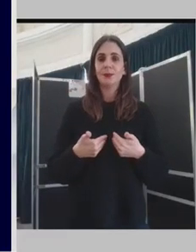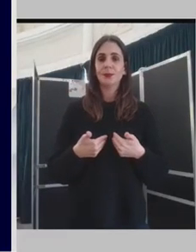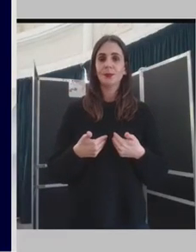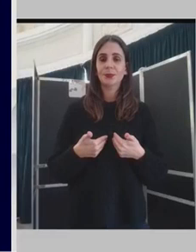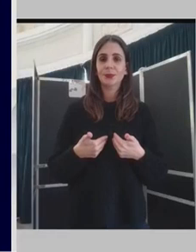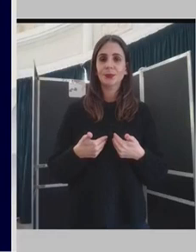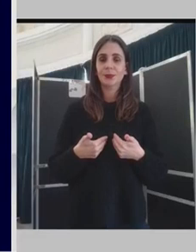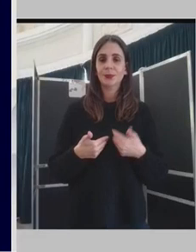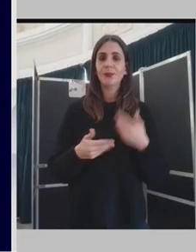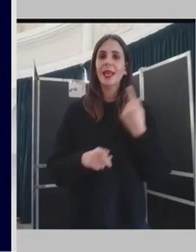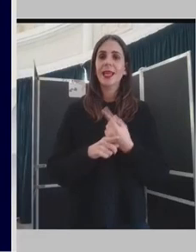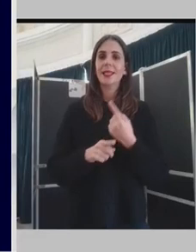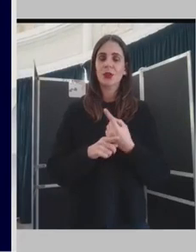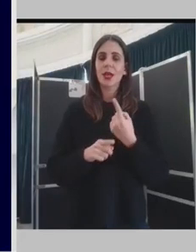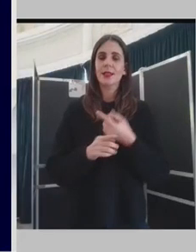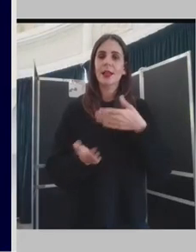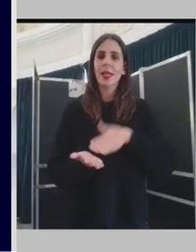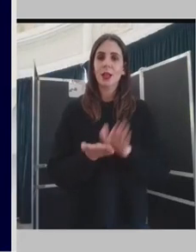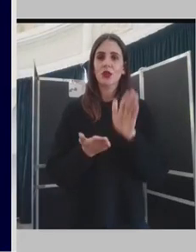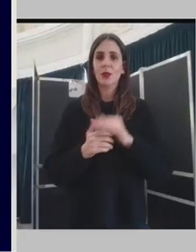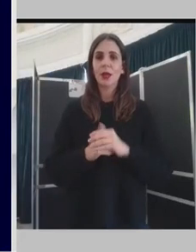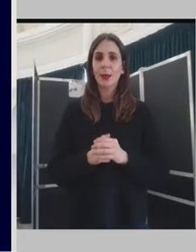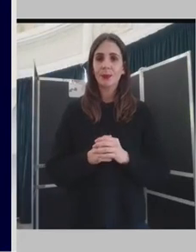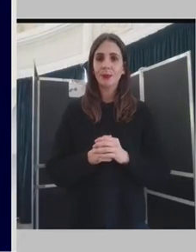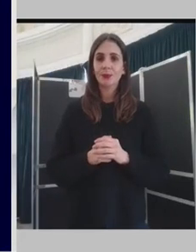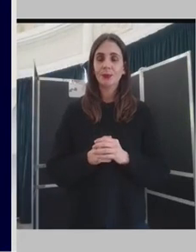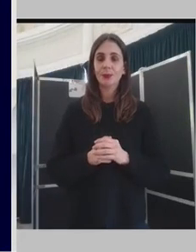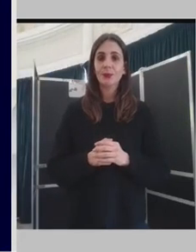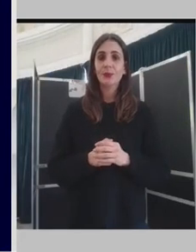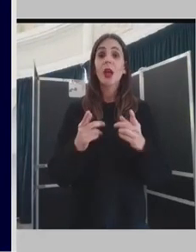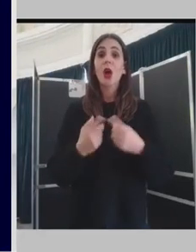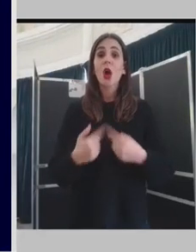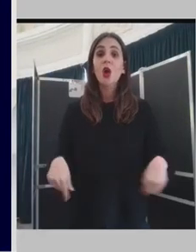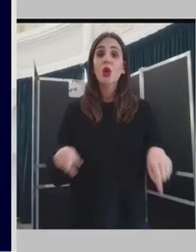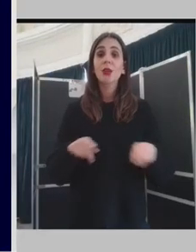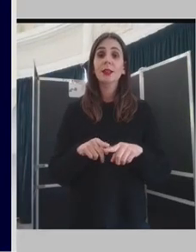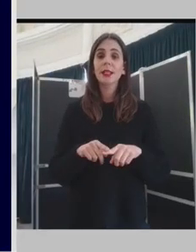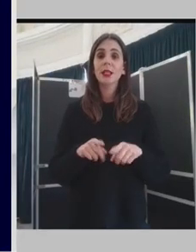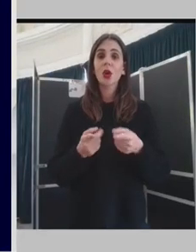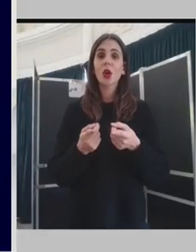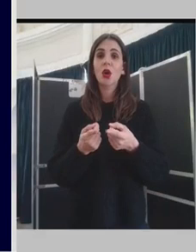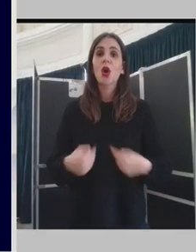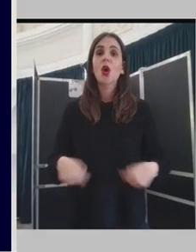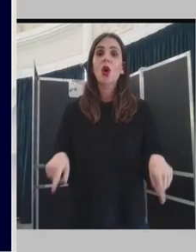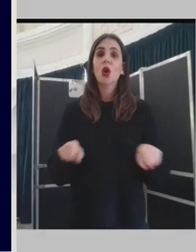alle nostre esigenze. Quindi questo consiglio